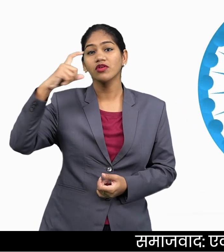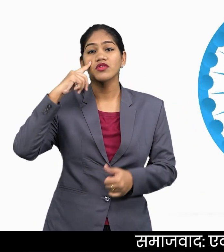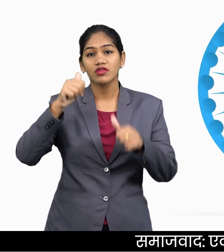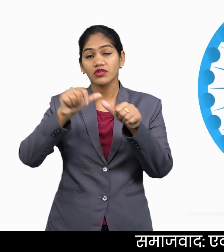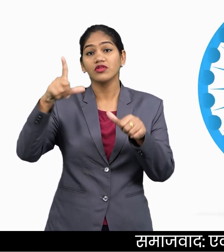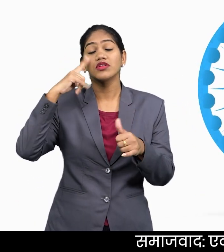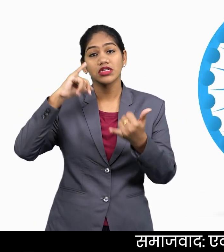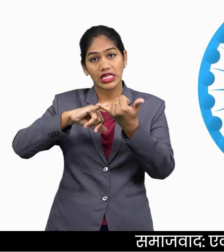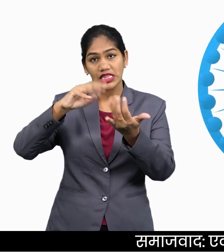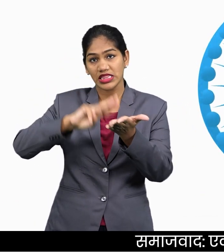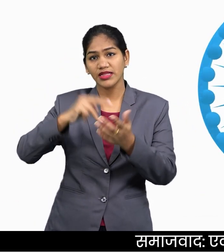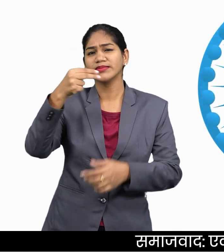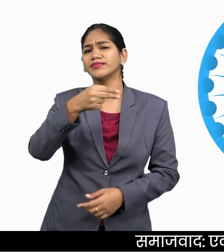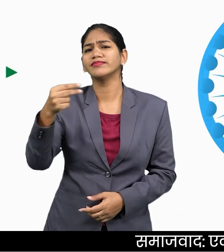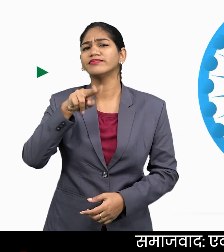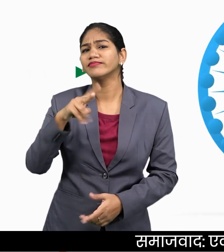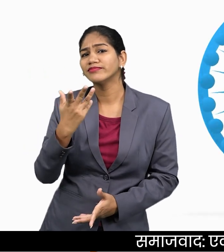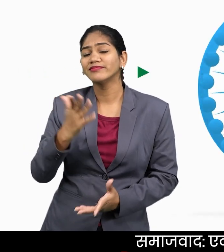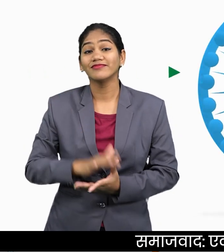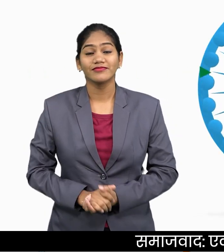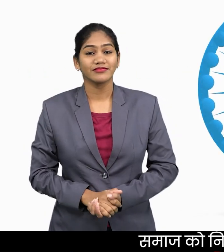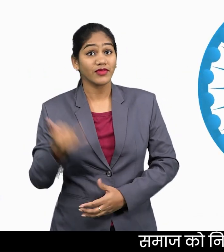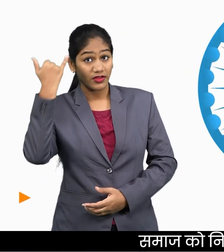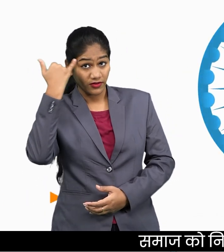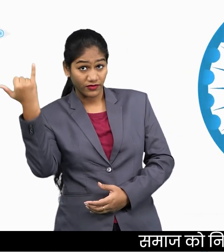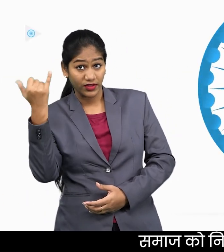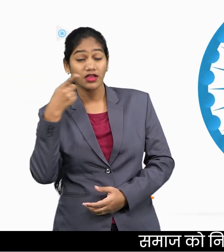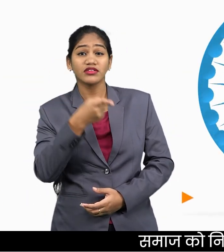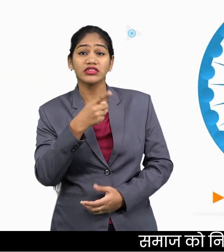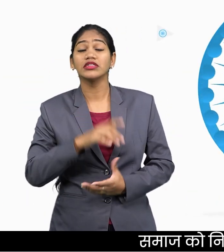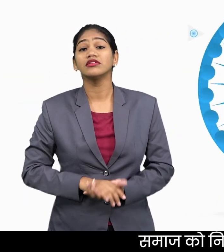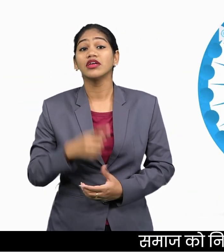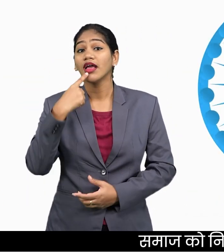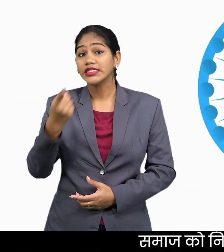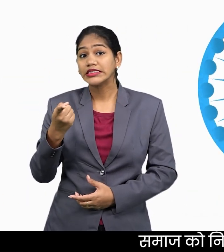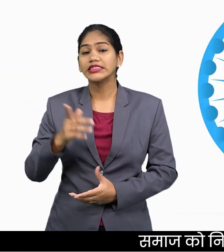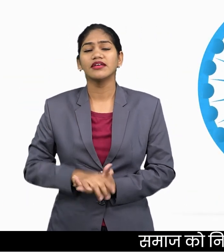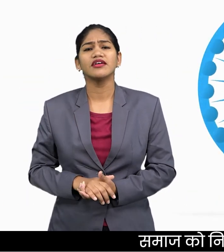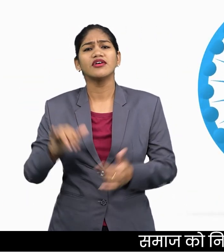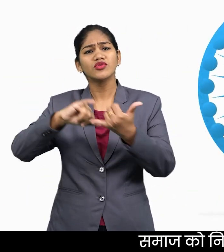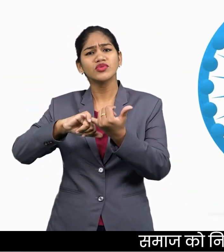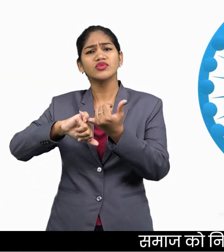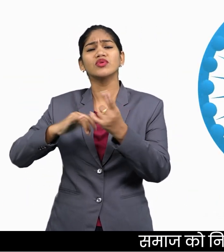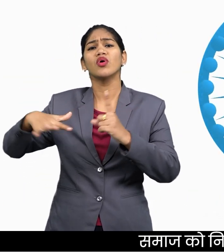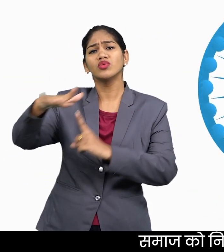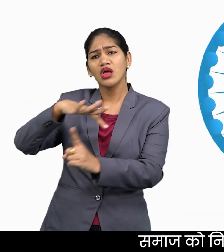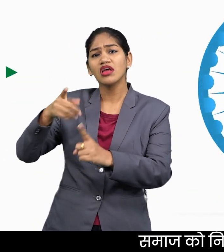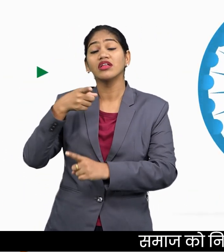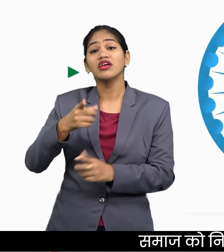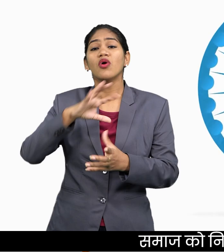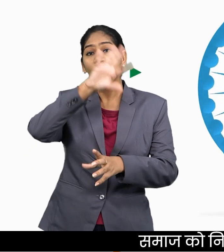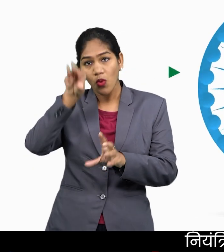समाजवाद एक दर्शन जो कहता है कि समग्र रूप से समाज को निजी कंपनियों के बजाय